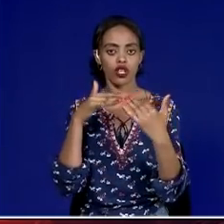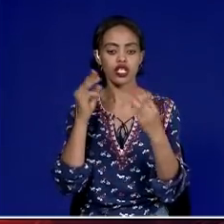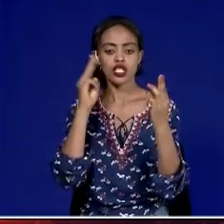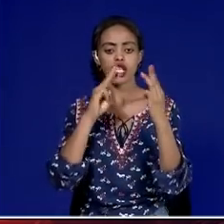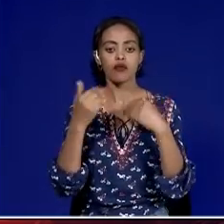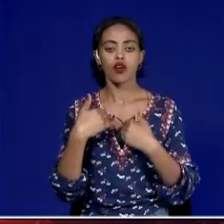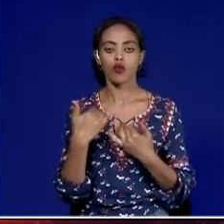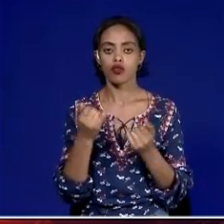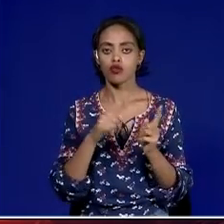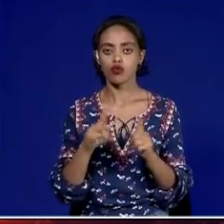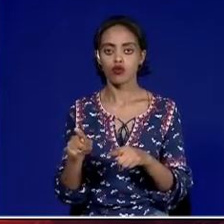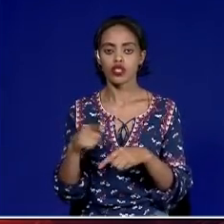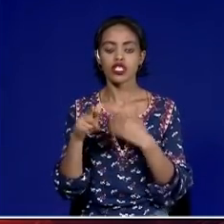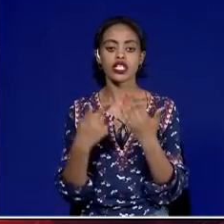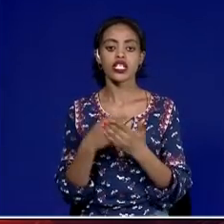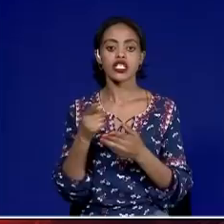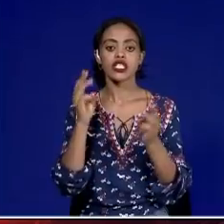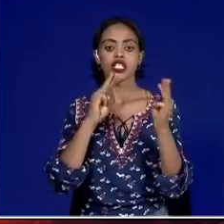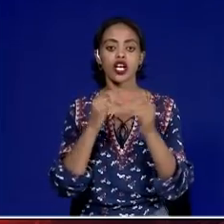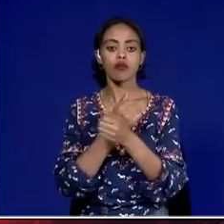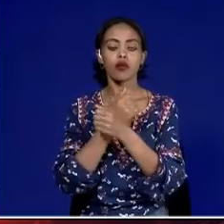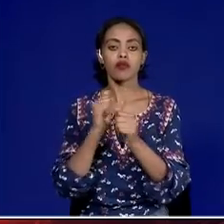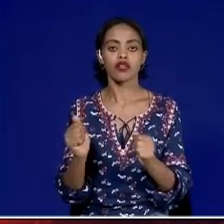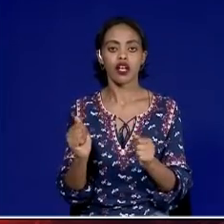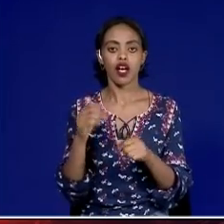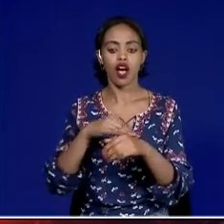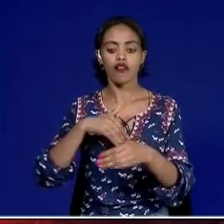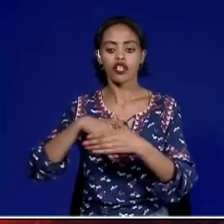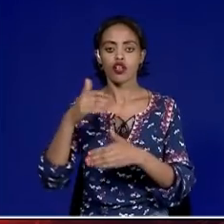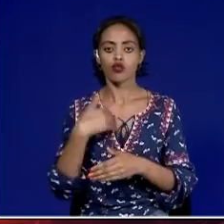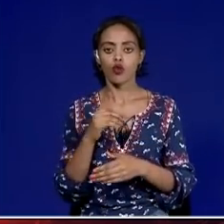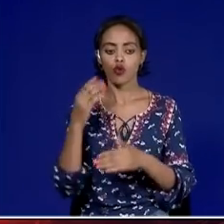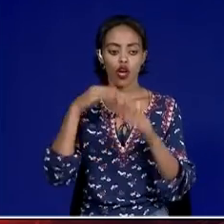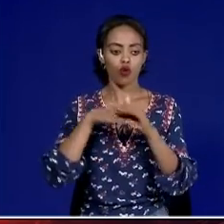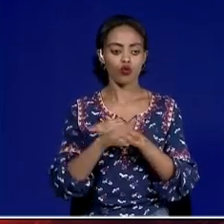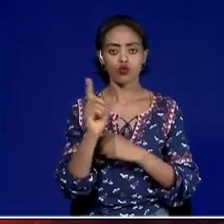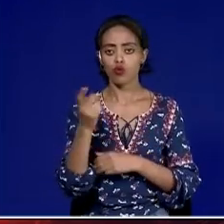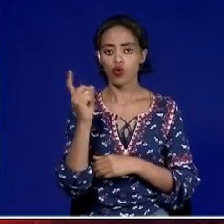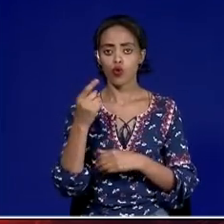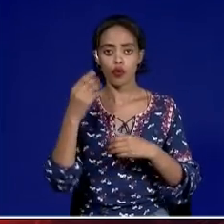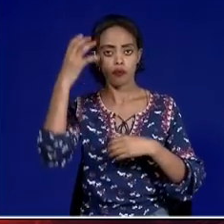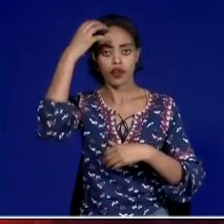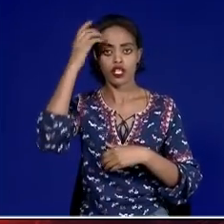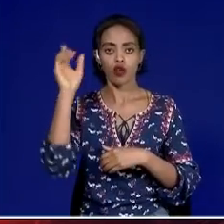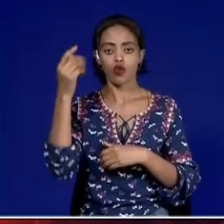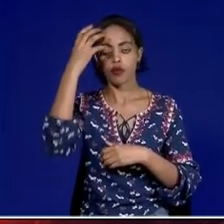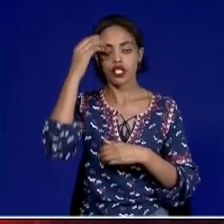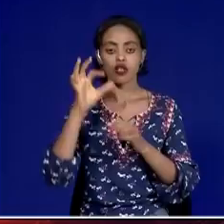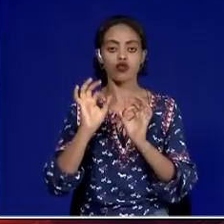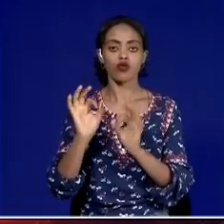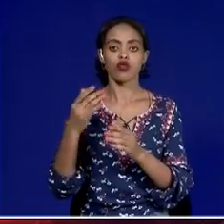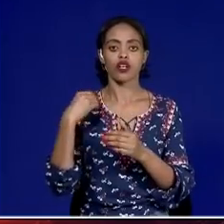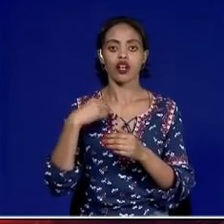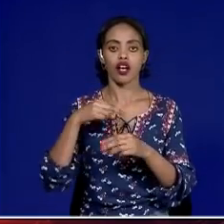محزون سلازي ساقم زين مفتاح أبدك زالي يخون وشتي سخون يخون منقستاو يخون منقستاو يخون أكال